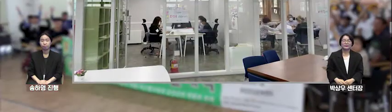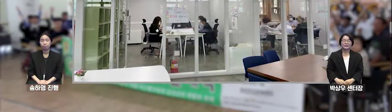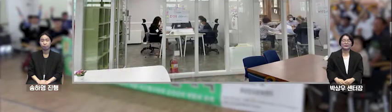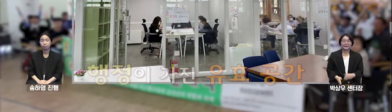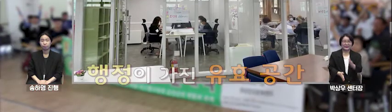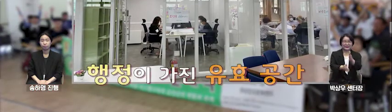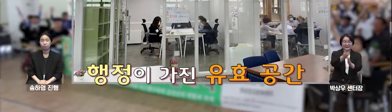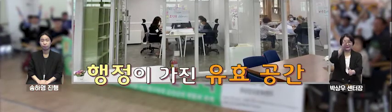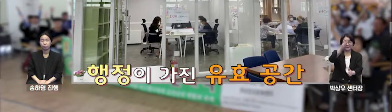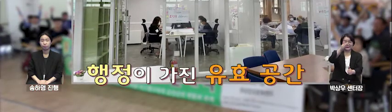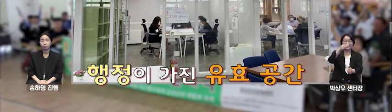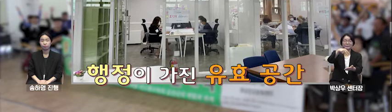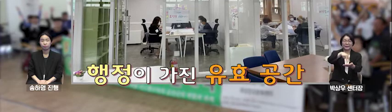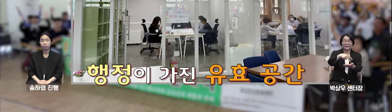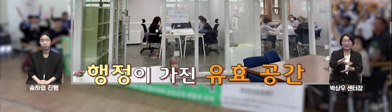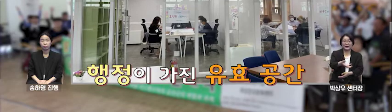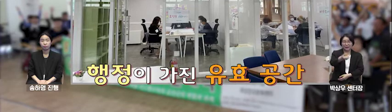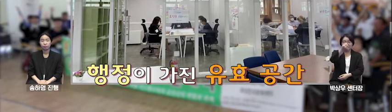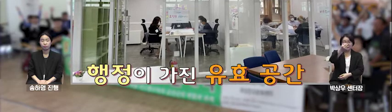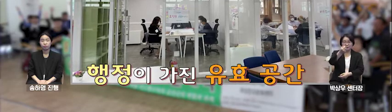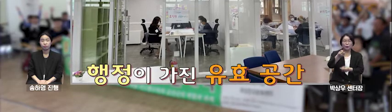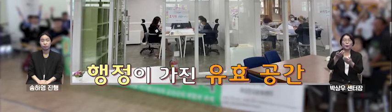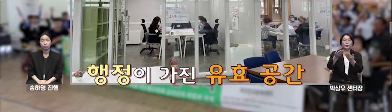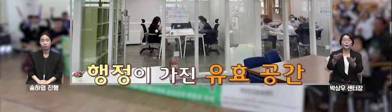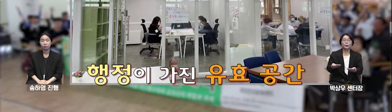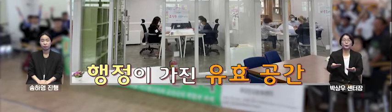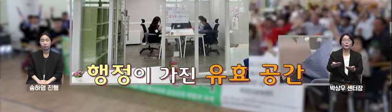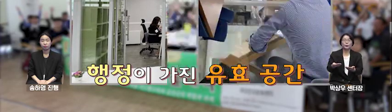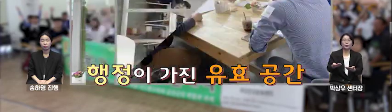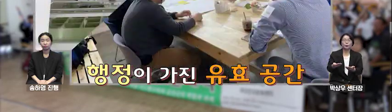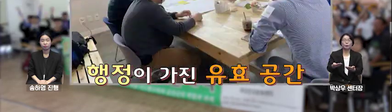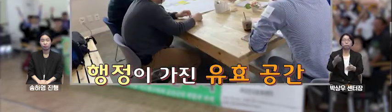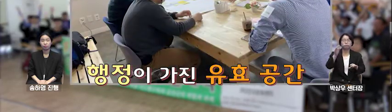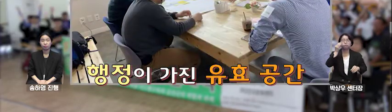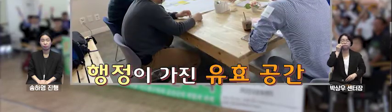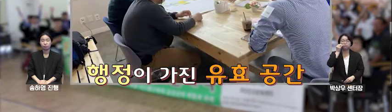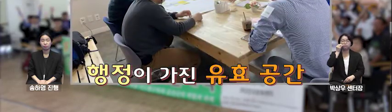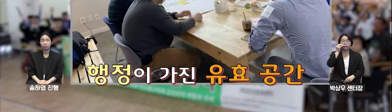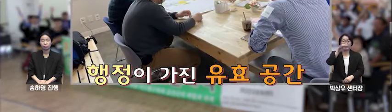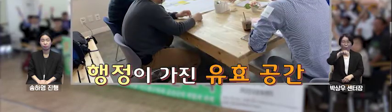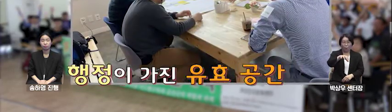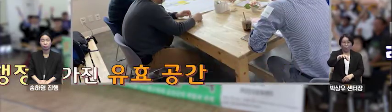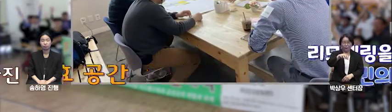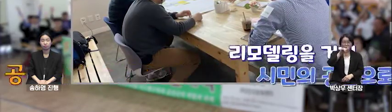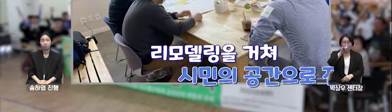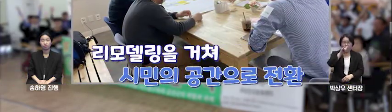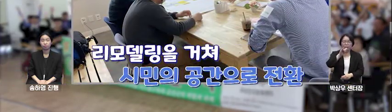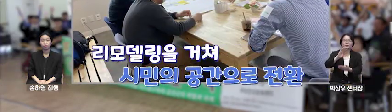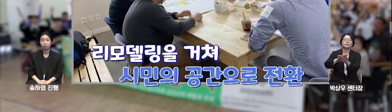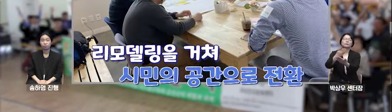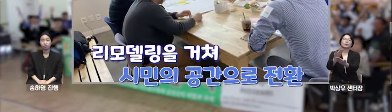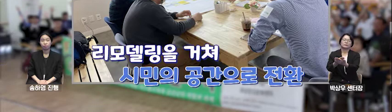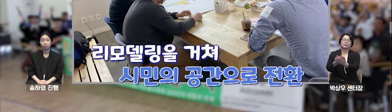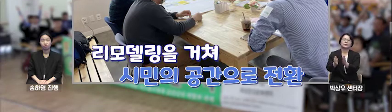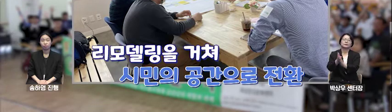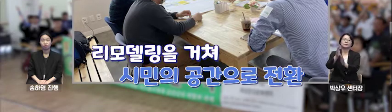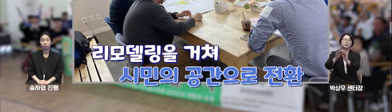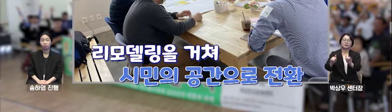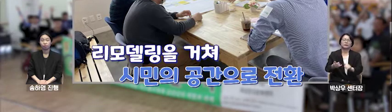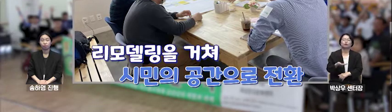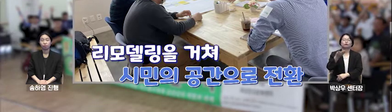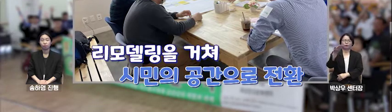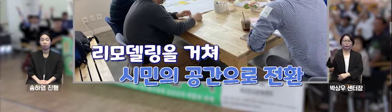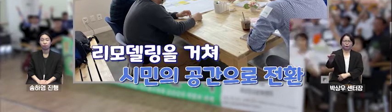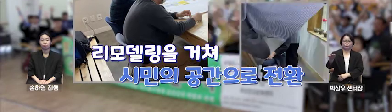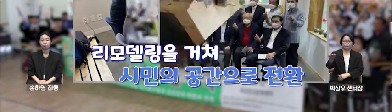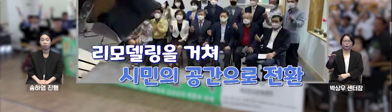관에서 행정에서 갖고 있는 유효 공간이라면 다시 시민들 그 리모델링을 해서요 시민들의 공간으로